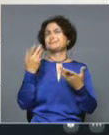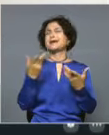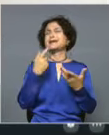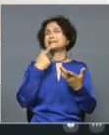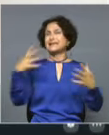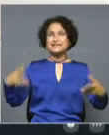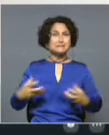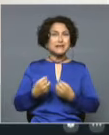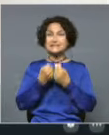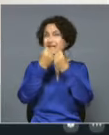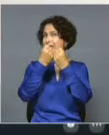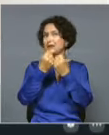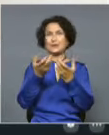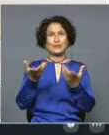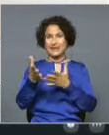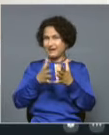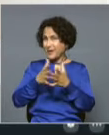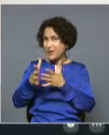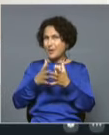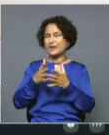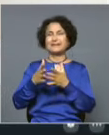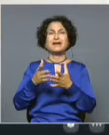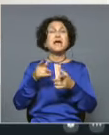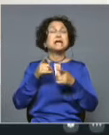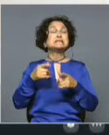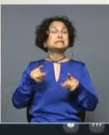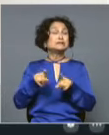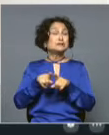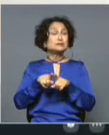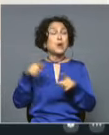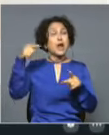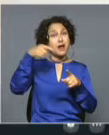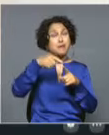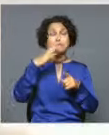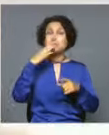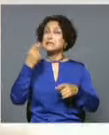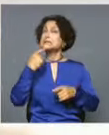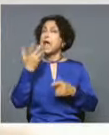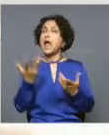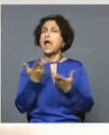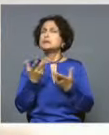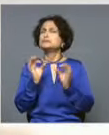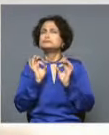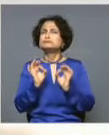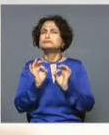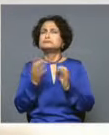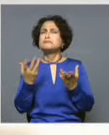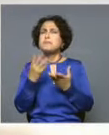българските евреи, също така топло отношение има и към български език. Много а какъв български език се говори